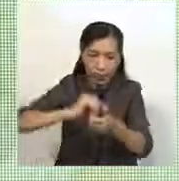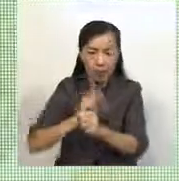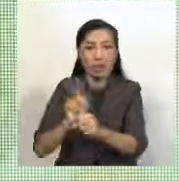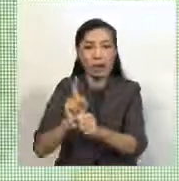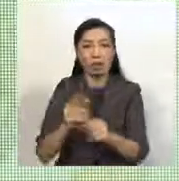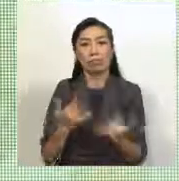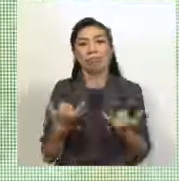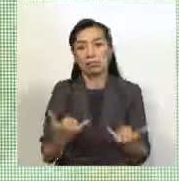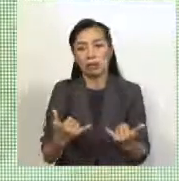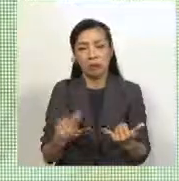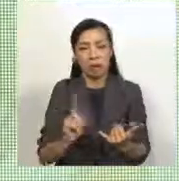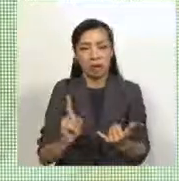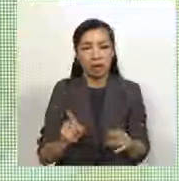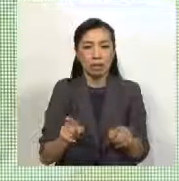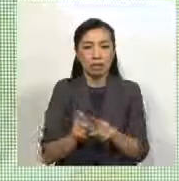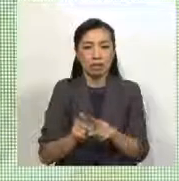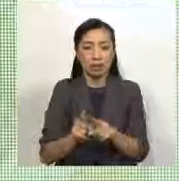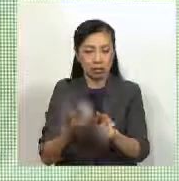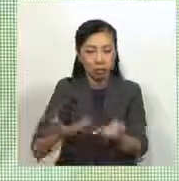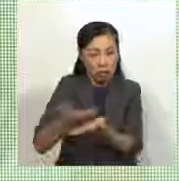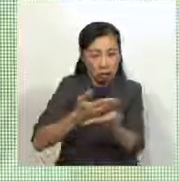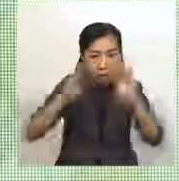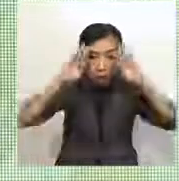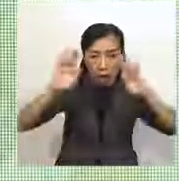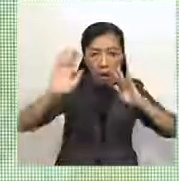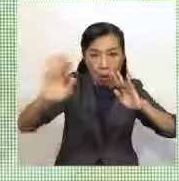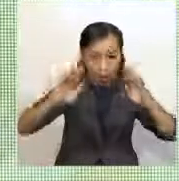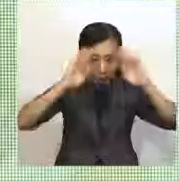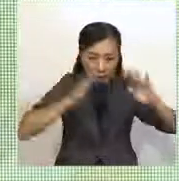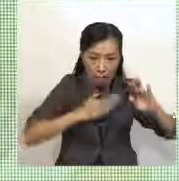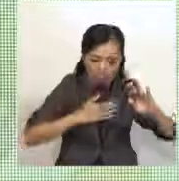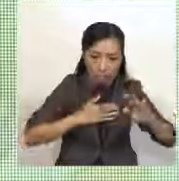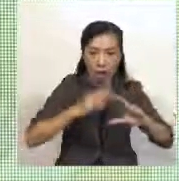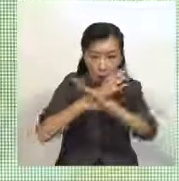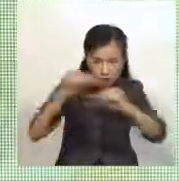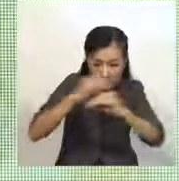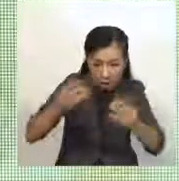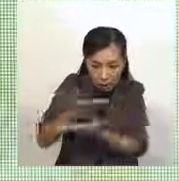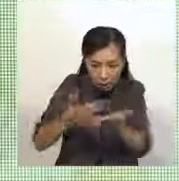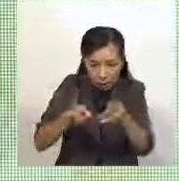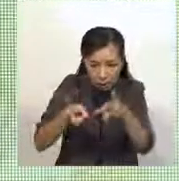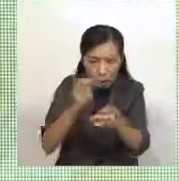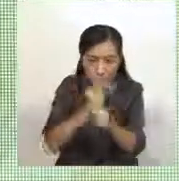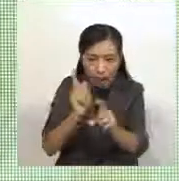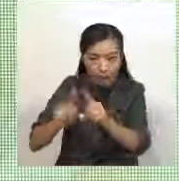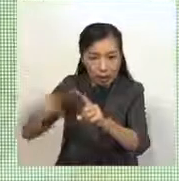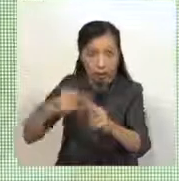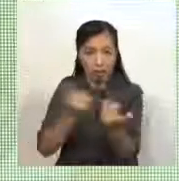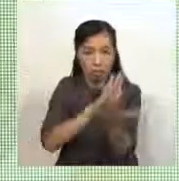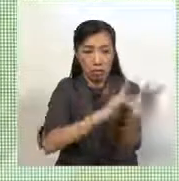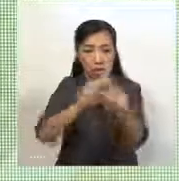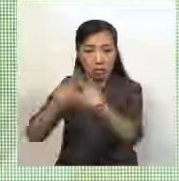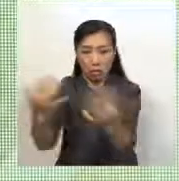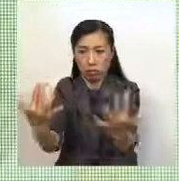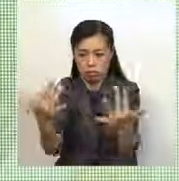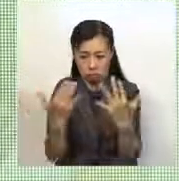ก็คือเราจะทำอย่างไรให้เกิดแลกเปลี่ยนประสบการณ์แนวคิดหลักการวิธีการระหว่างพวกเราหลายประเทศเนี่ย